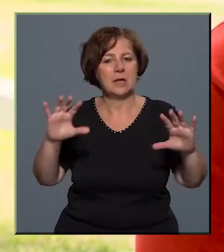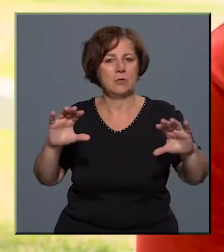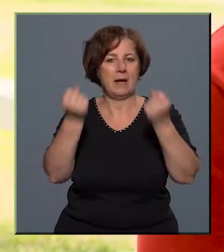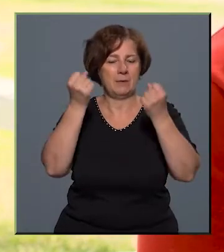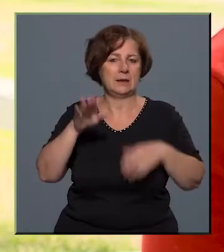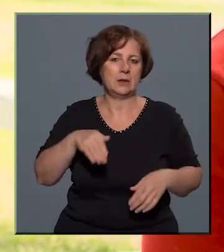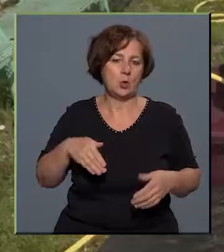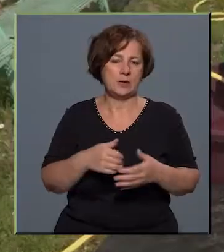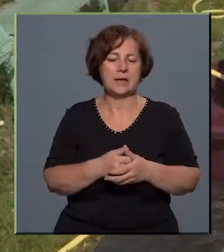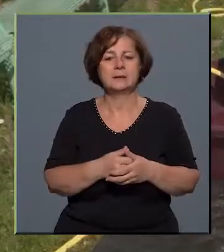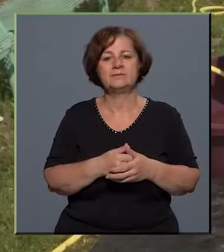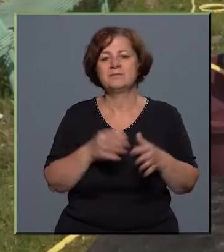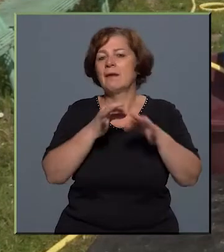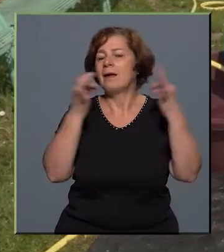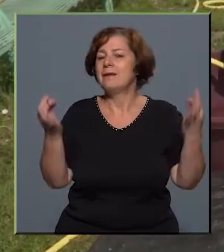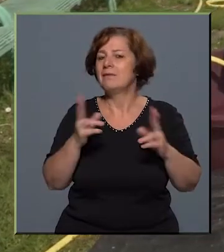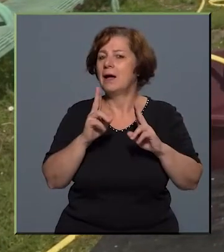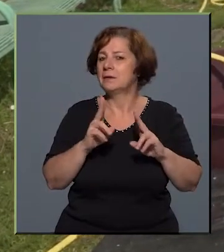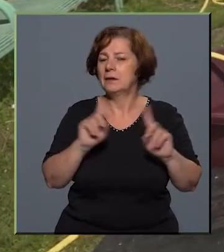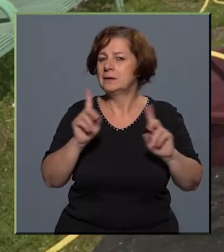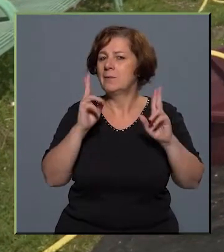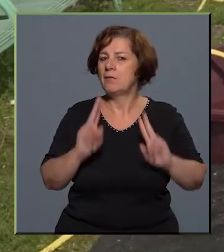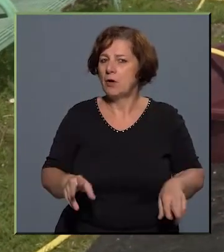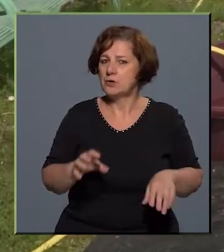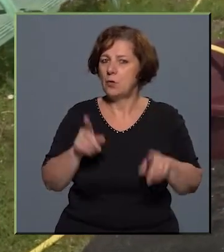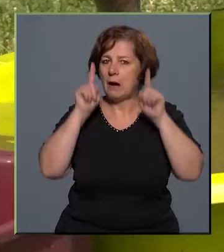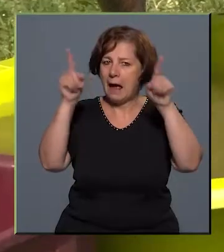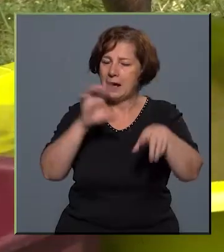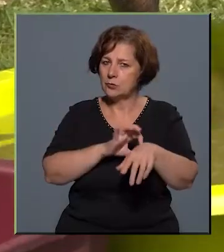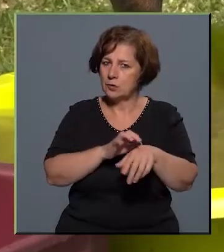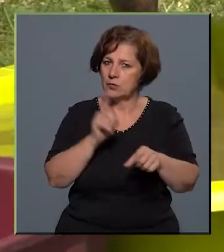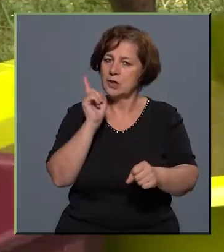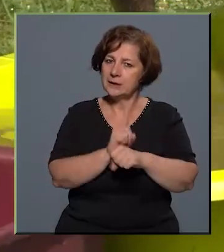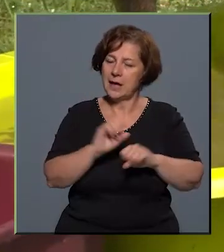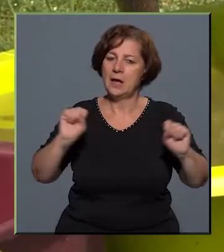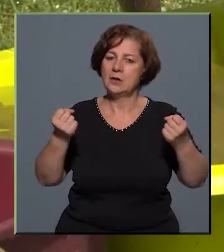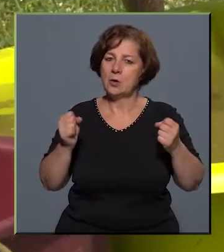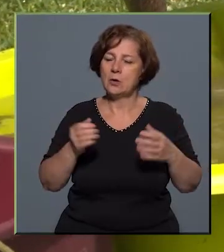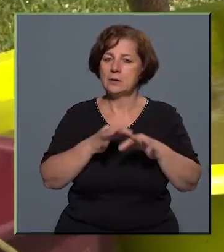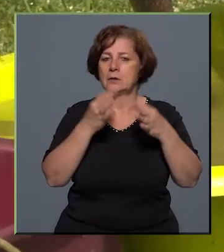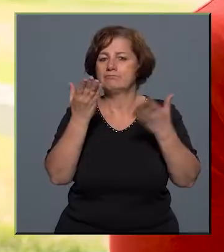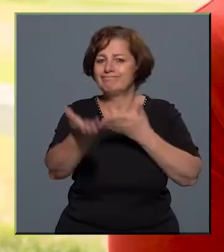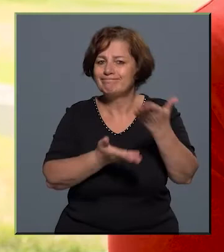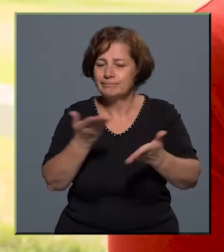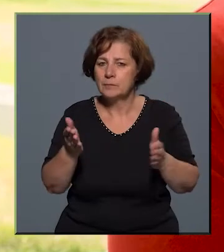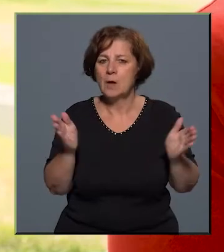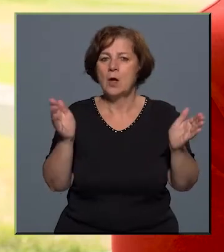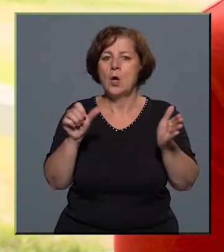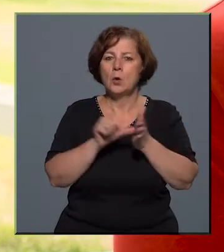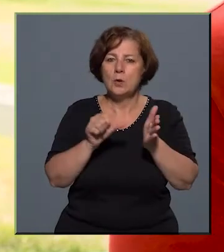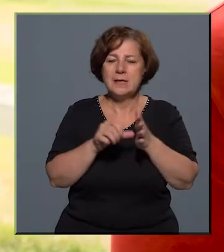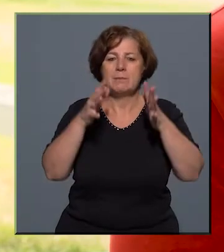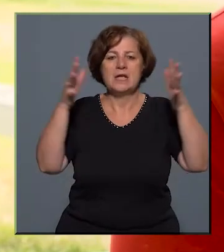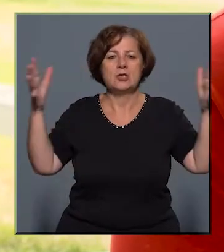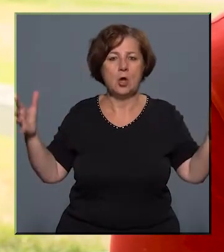sikerül effektíven megmenteni. Én nyilván nem vagyok állatorvos, de a gyakorlati oldalra azt szoktam javasolni, bármely kutyánál, de